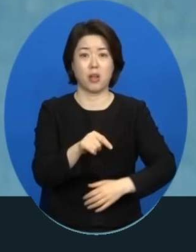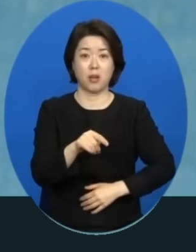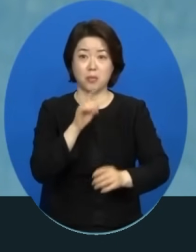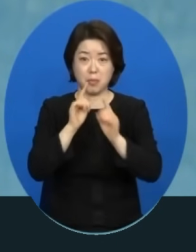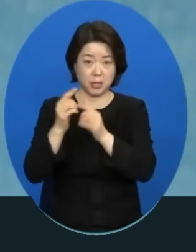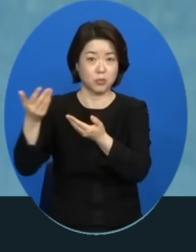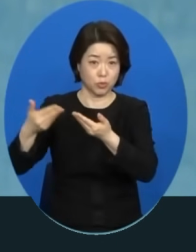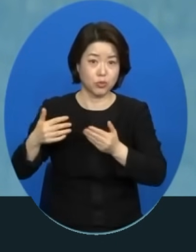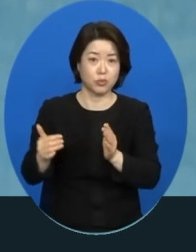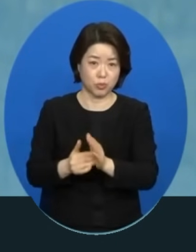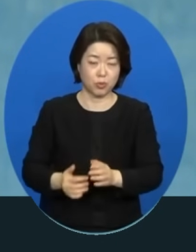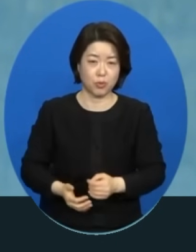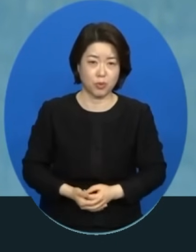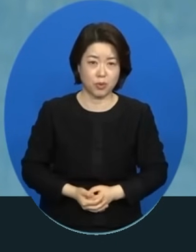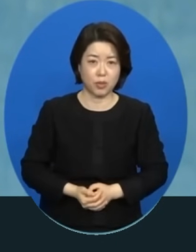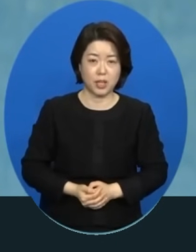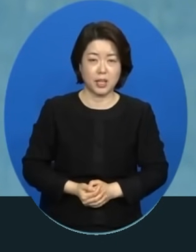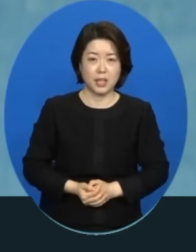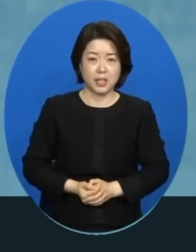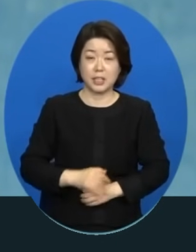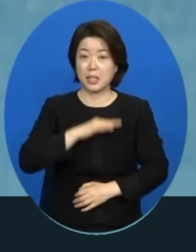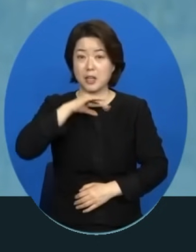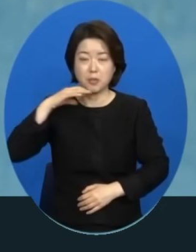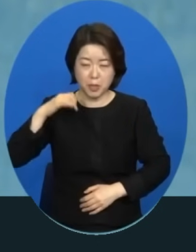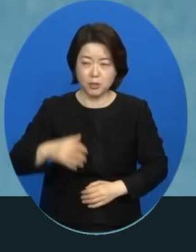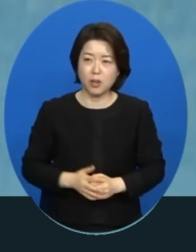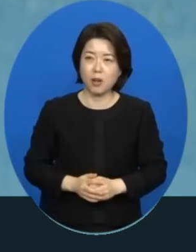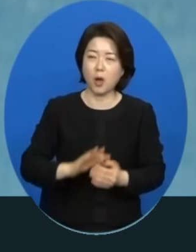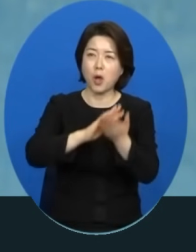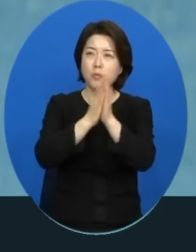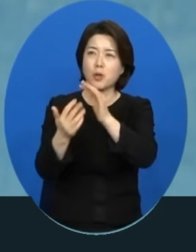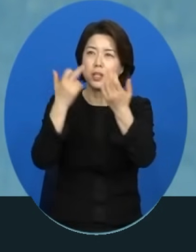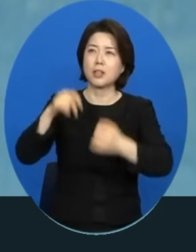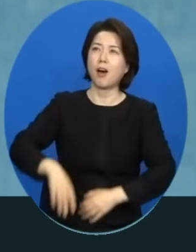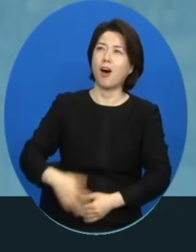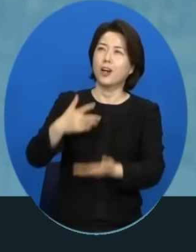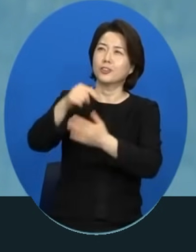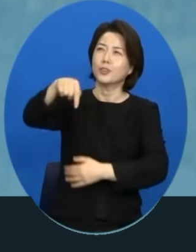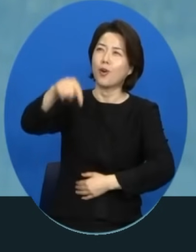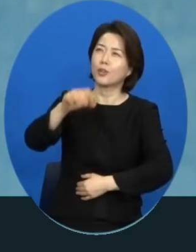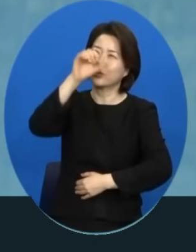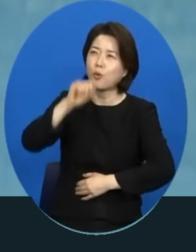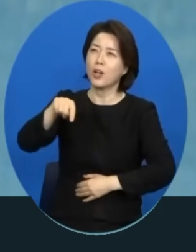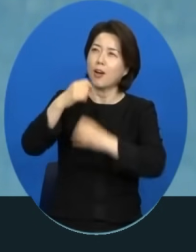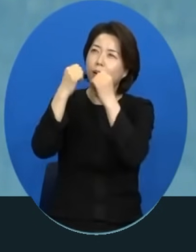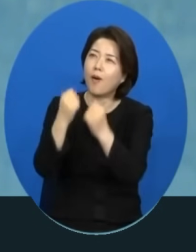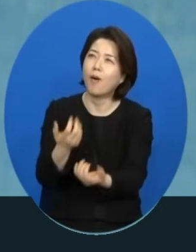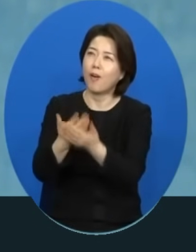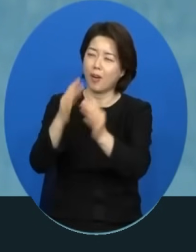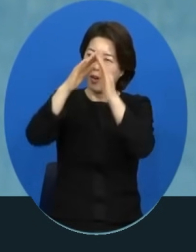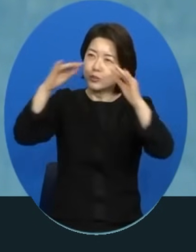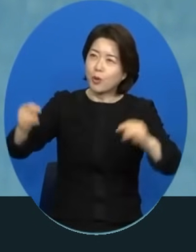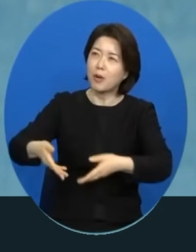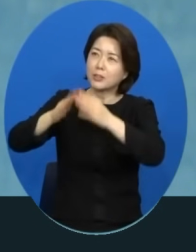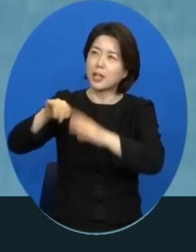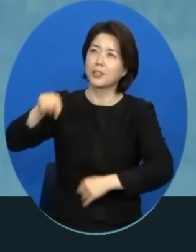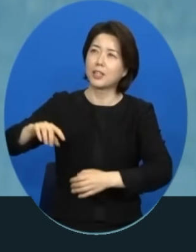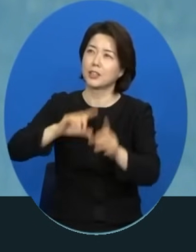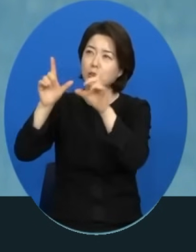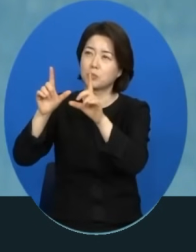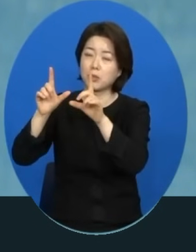하셨어요. 베드로가 변화산에서 주여 여기가 좋사오니 우리가 여기 머물게 해주십시오 초막을 지으면서